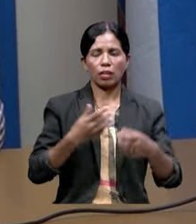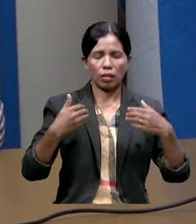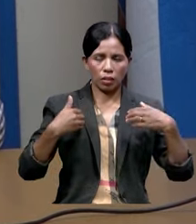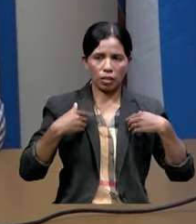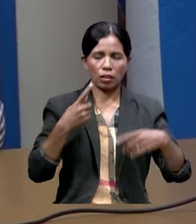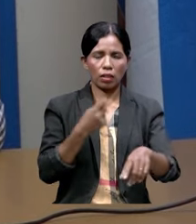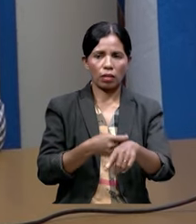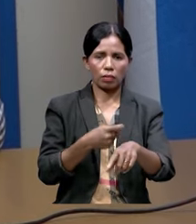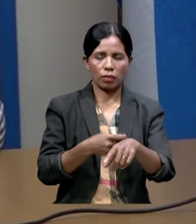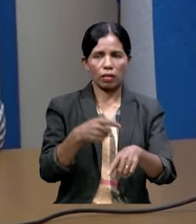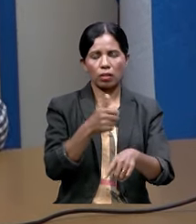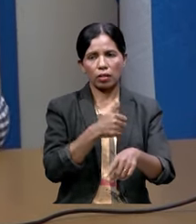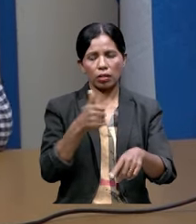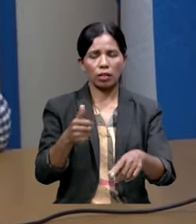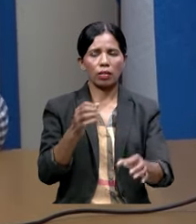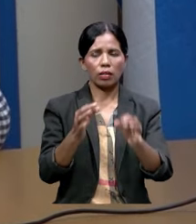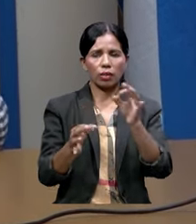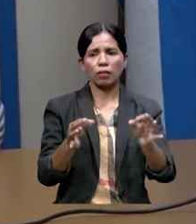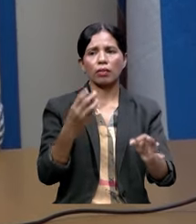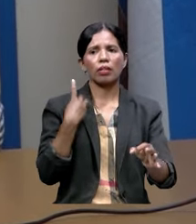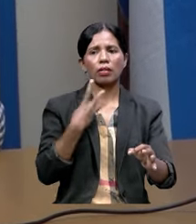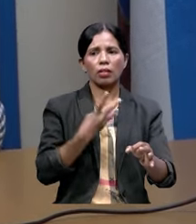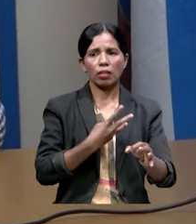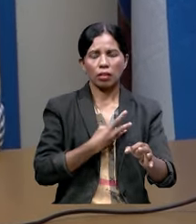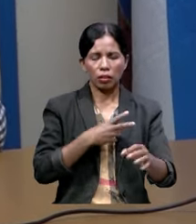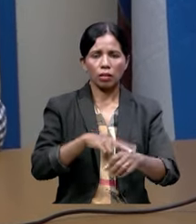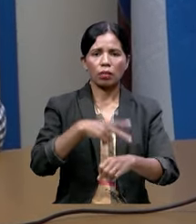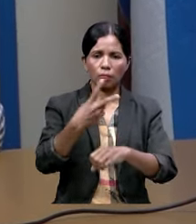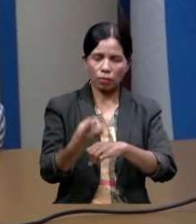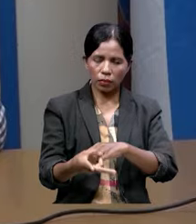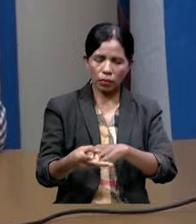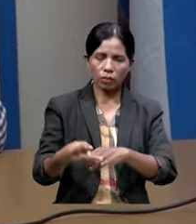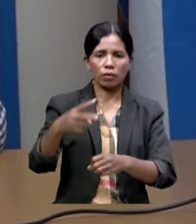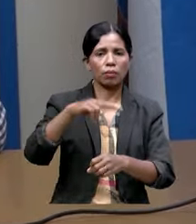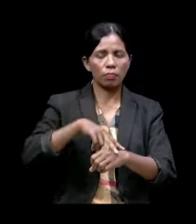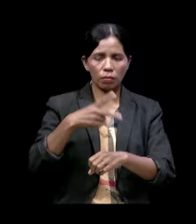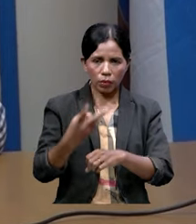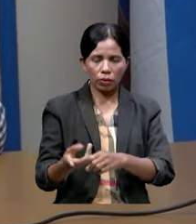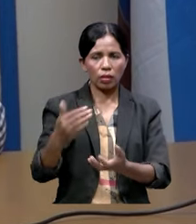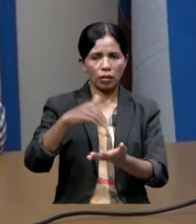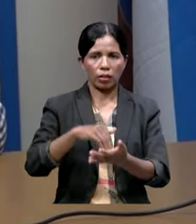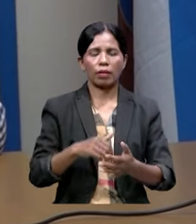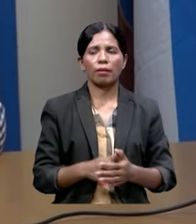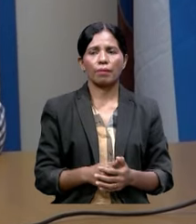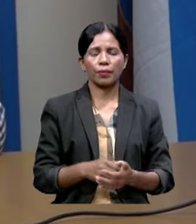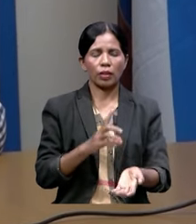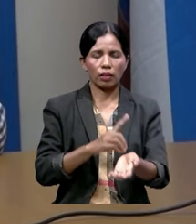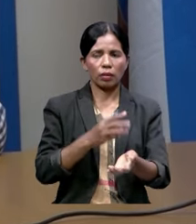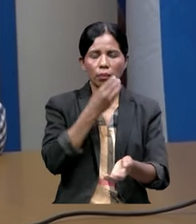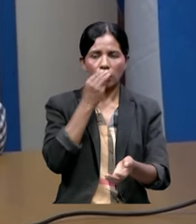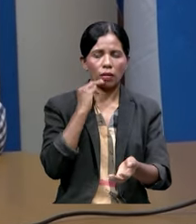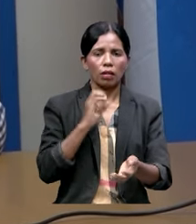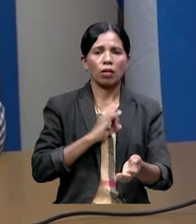situasao ruma ne ve mos maka karik ita sei zatu bangun ita monu hader hela. Dr. Mari hau hakara kata